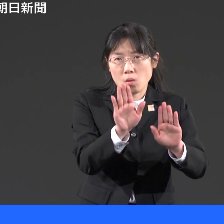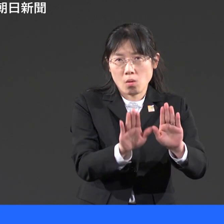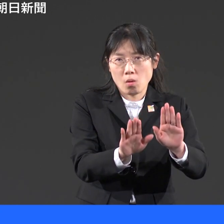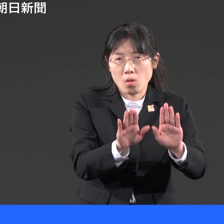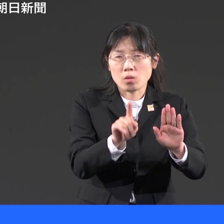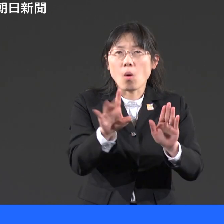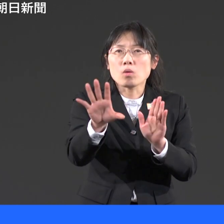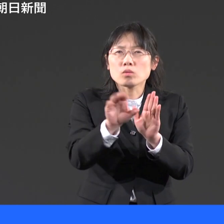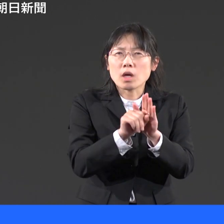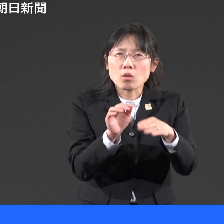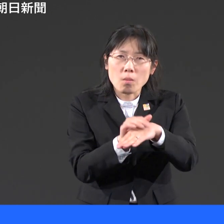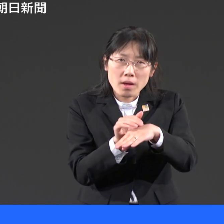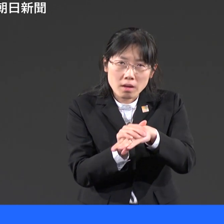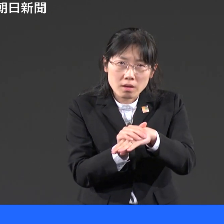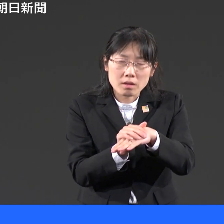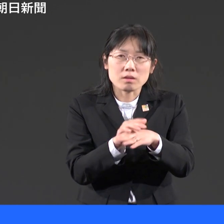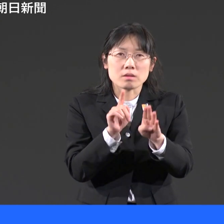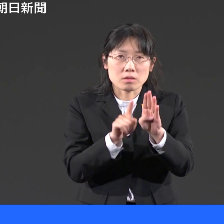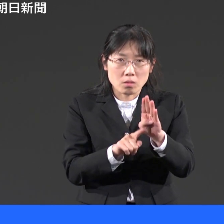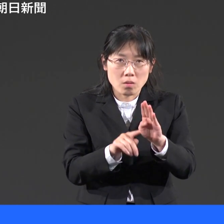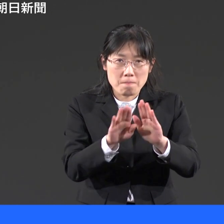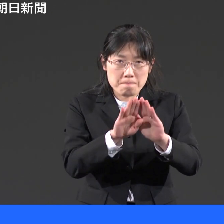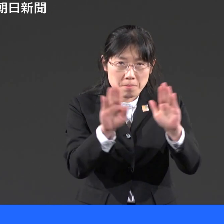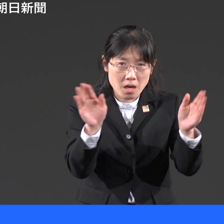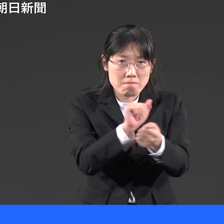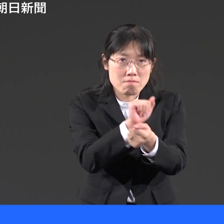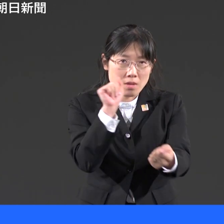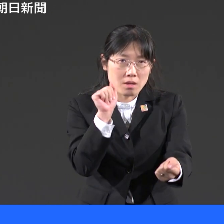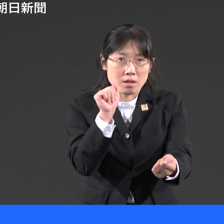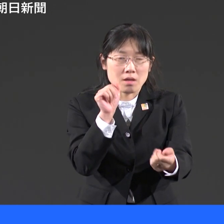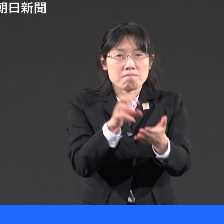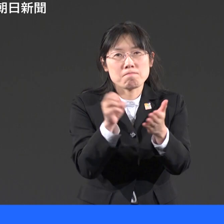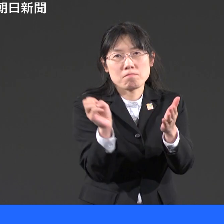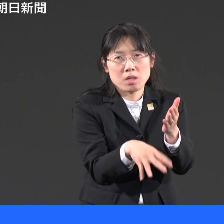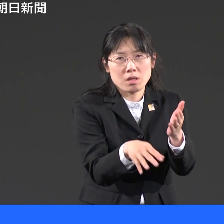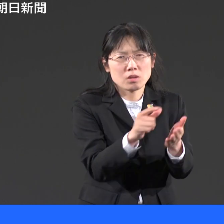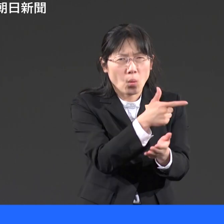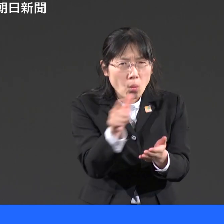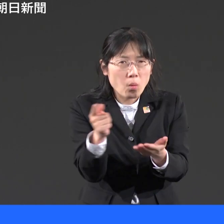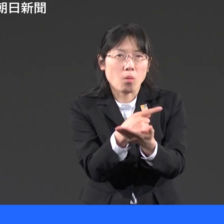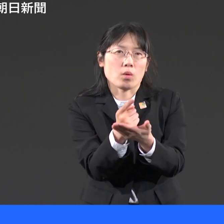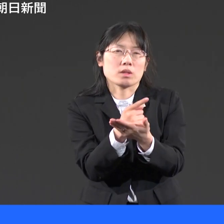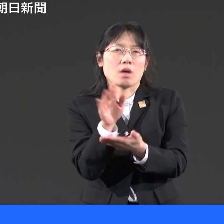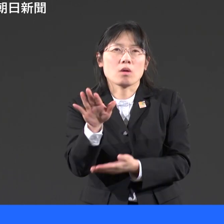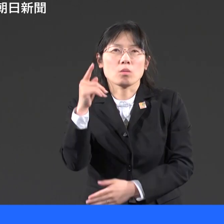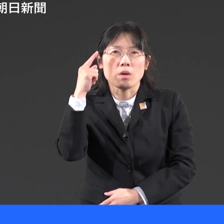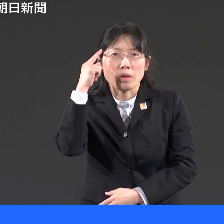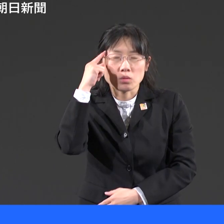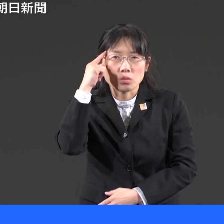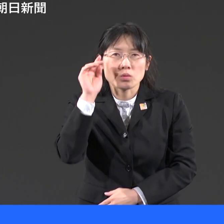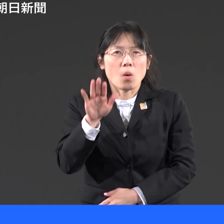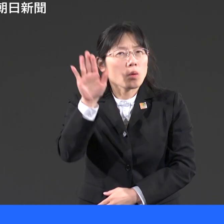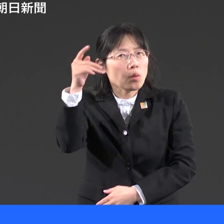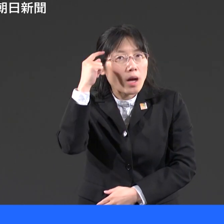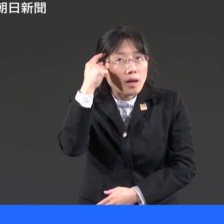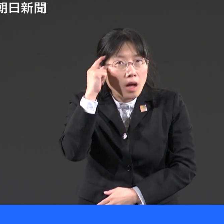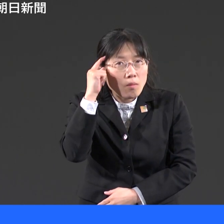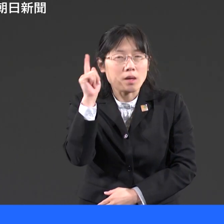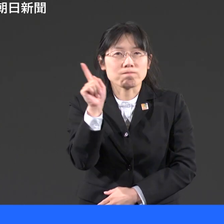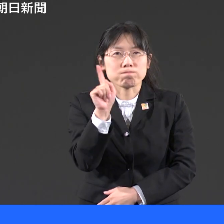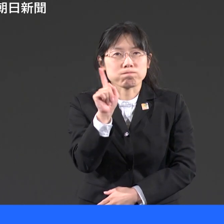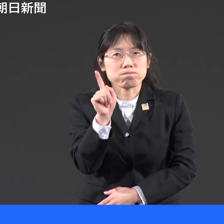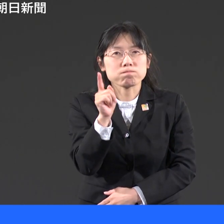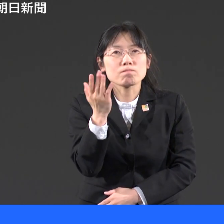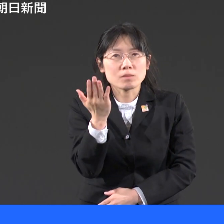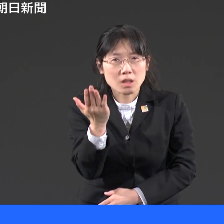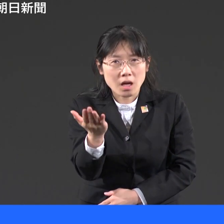と今後、はい、解除なり撤去なりいろいろな方針があると思いますが、今、今後どういうふうに考えていらっしゃるか、